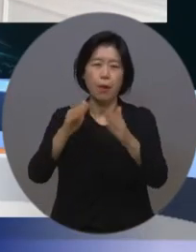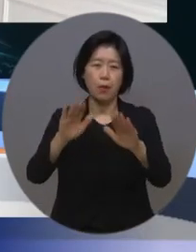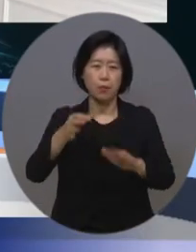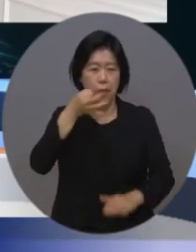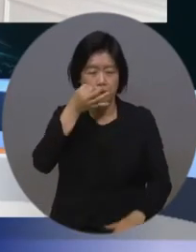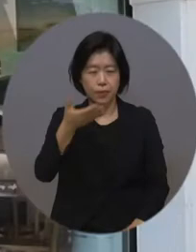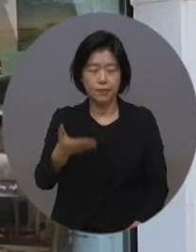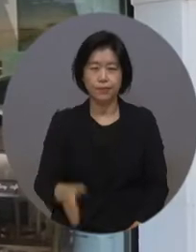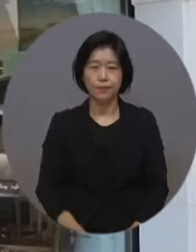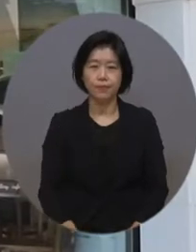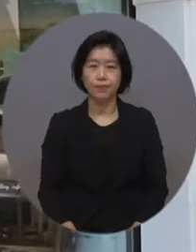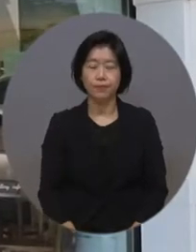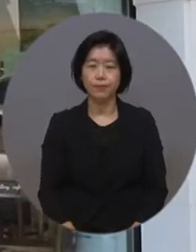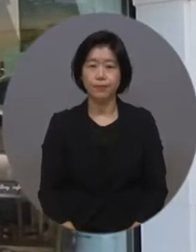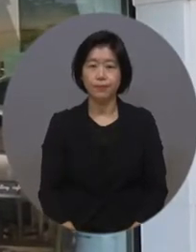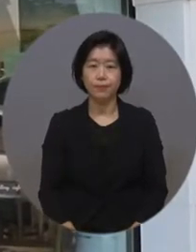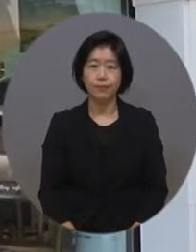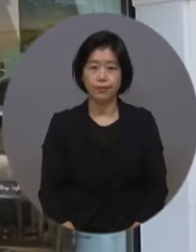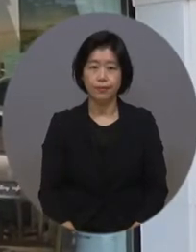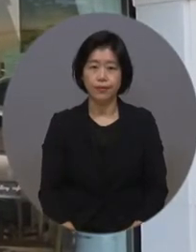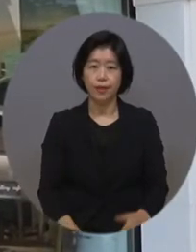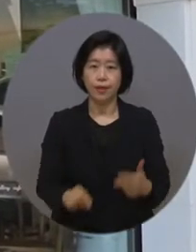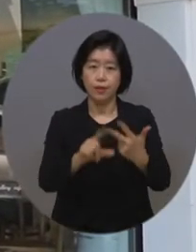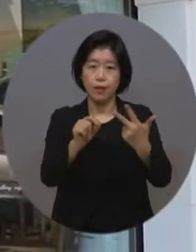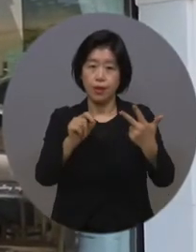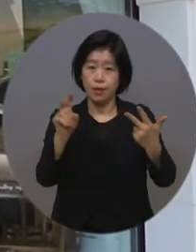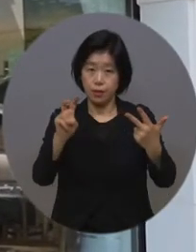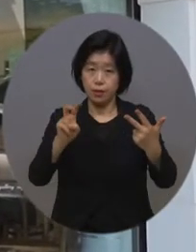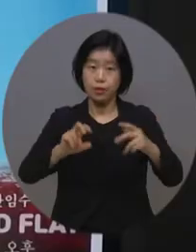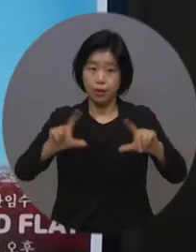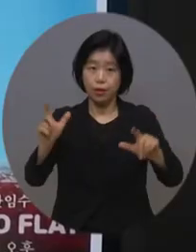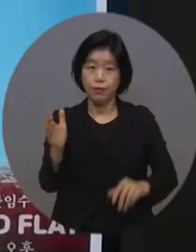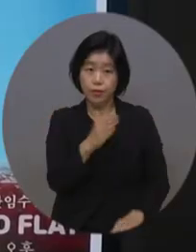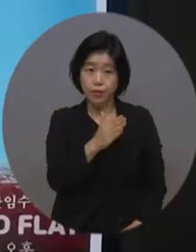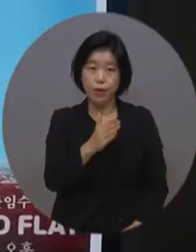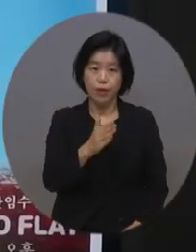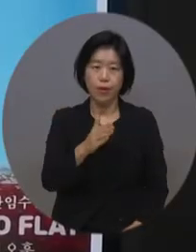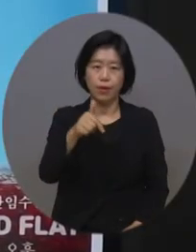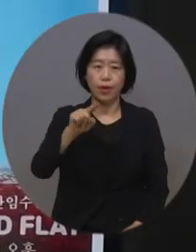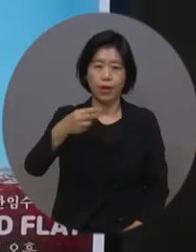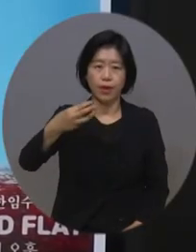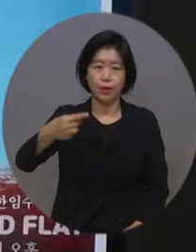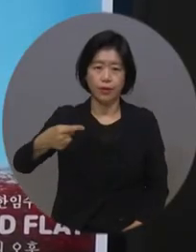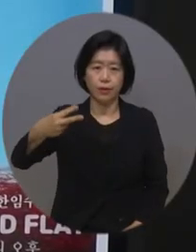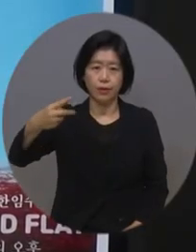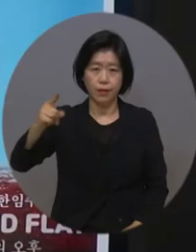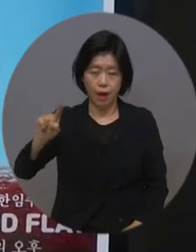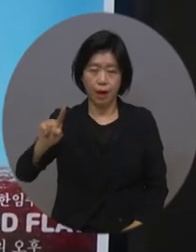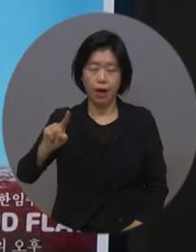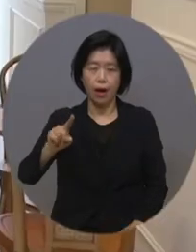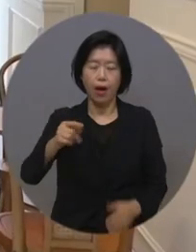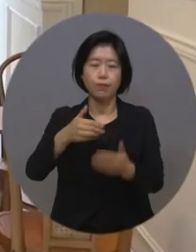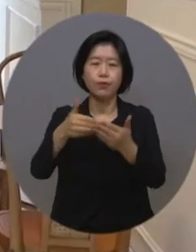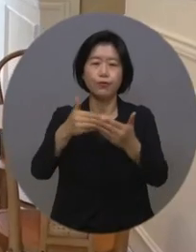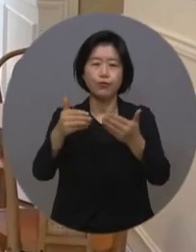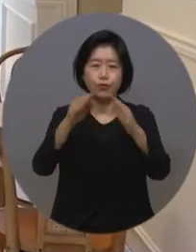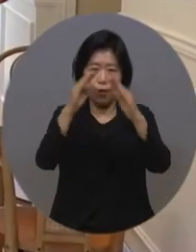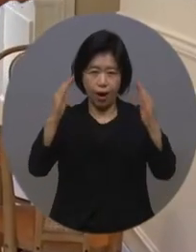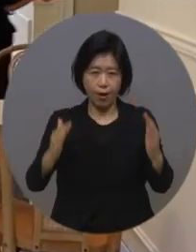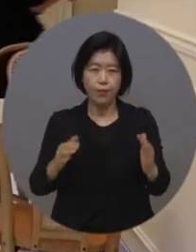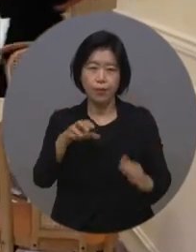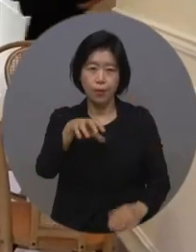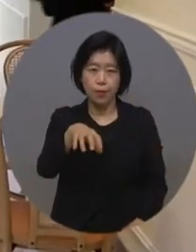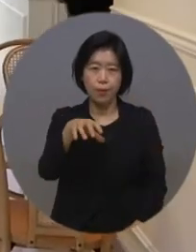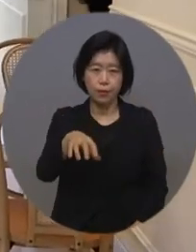다녀왔습니다. 지난 7월 20일부터 순천 가르다 갤러리에서는 순천만을 자신의 독특한